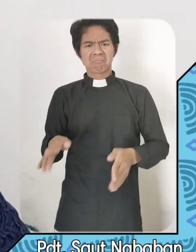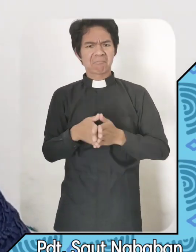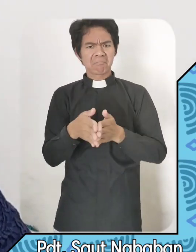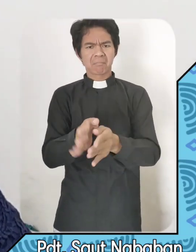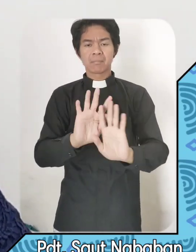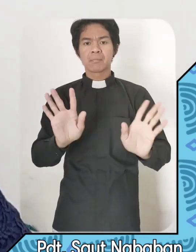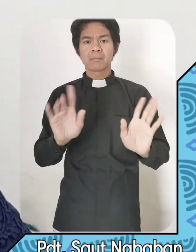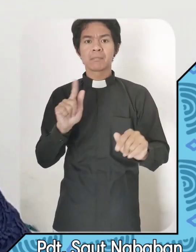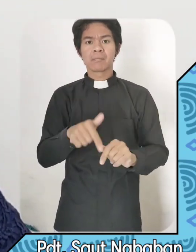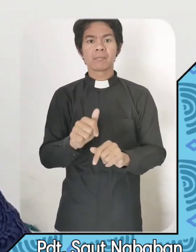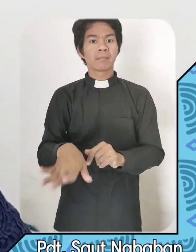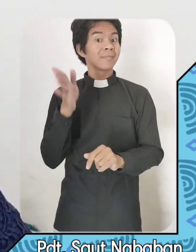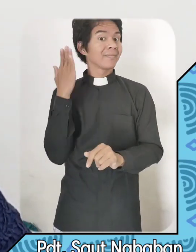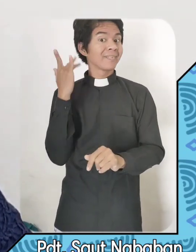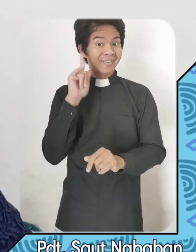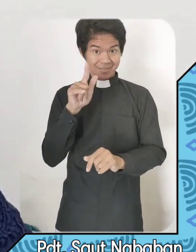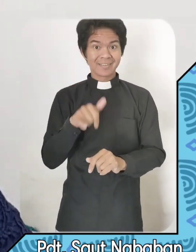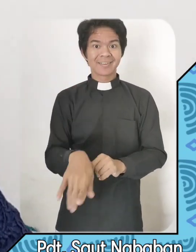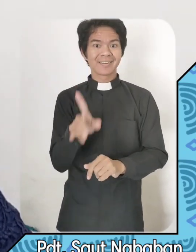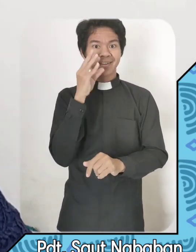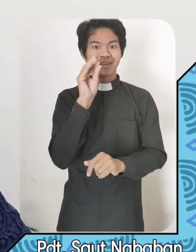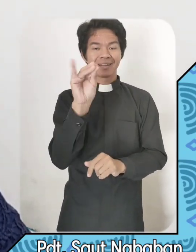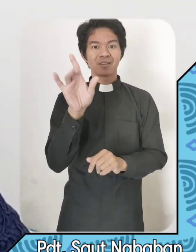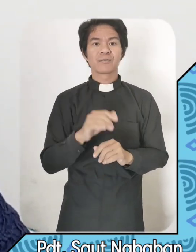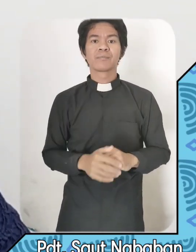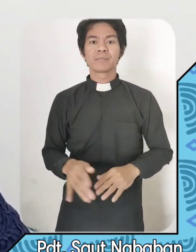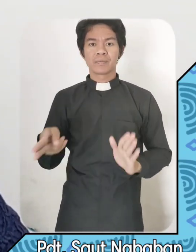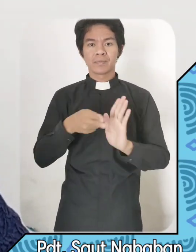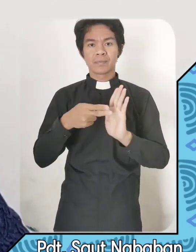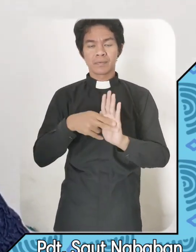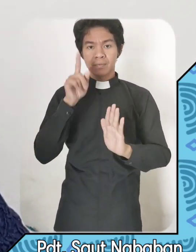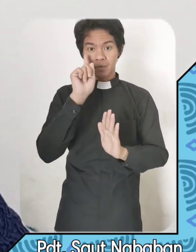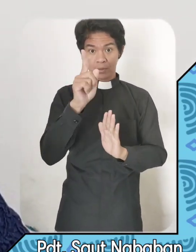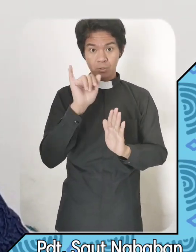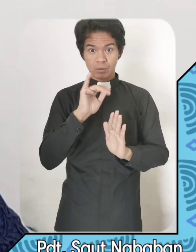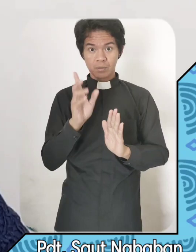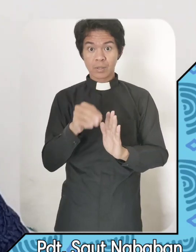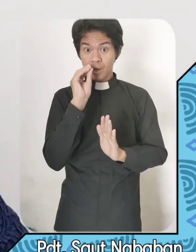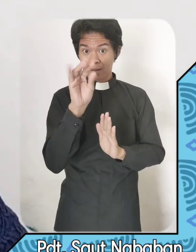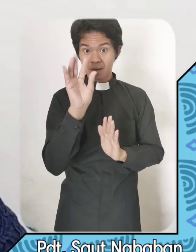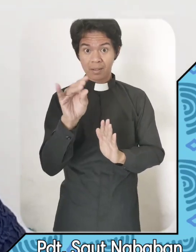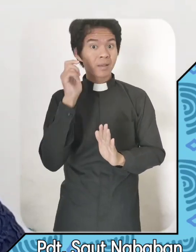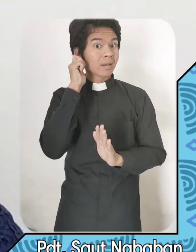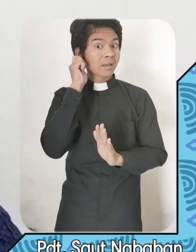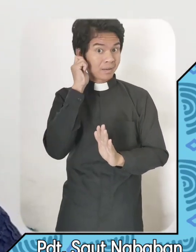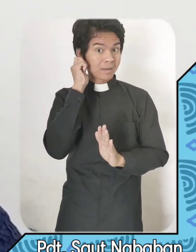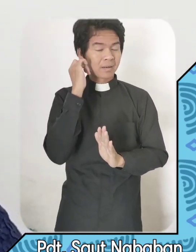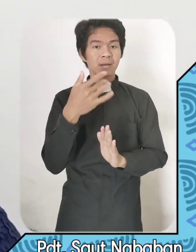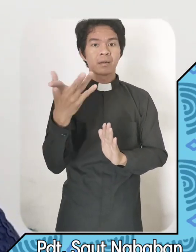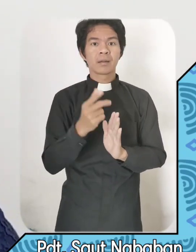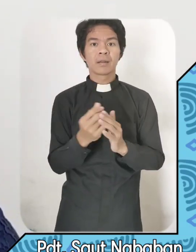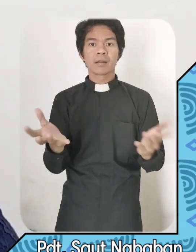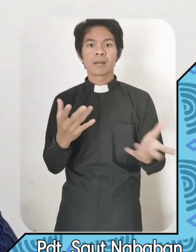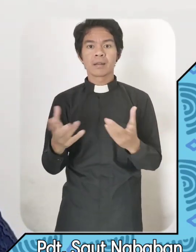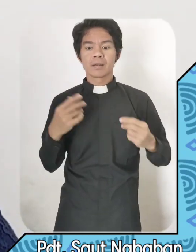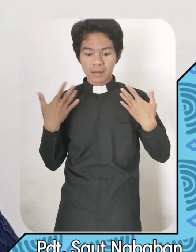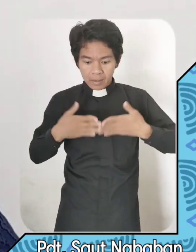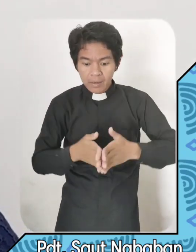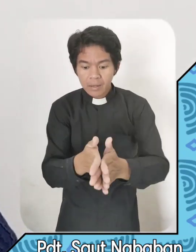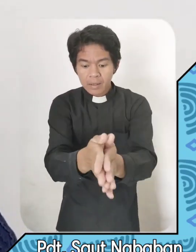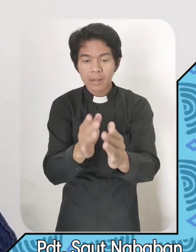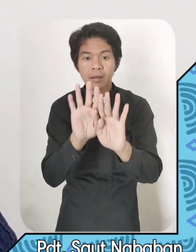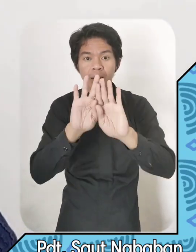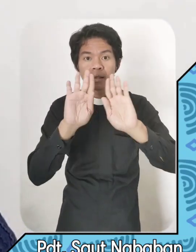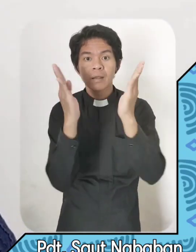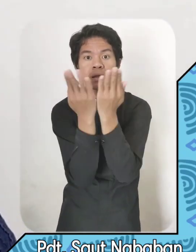ada lagi di dalam kubur seperti yang pernah Yesus katakan. Hal itu diberitahukan kepada mereka karena kedatangan